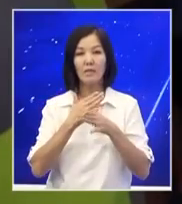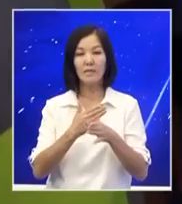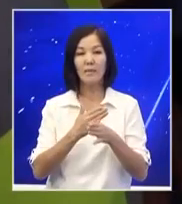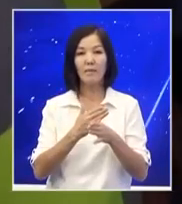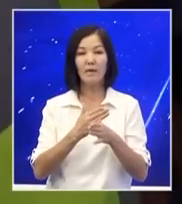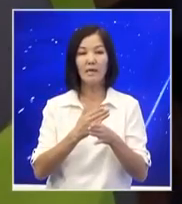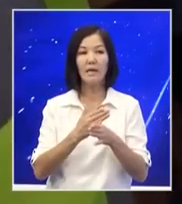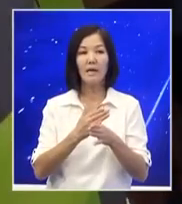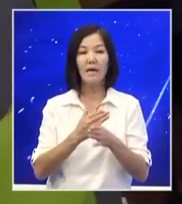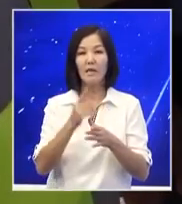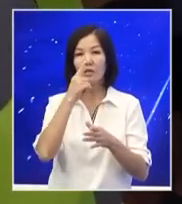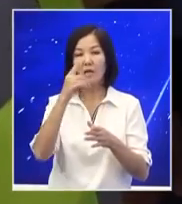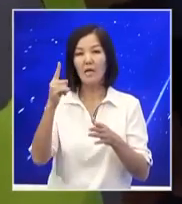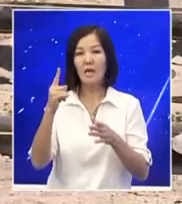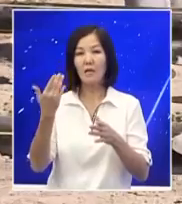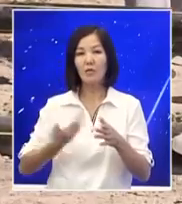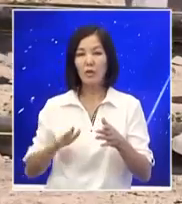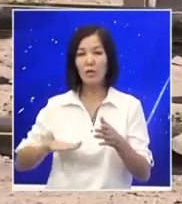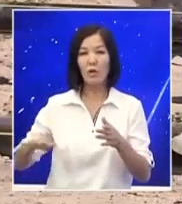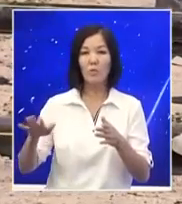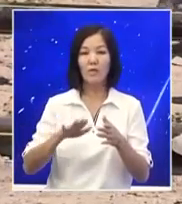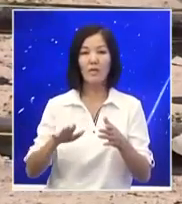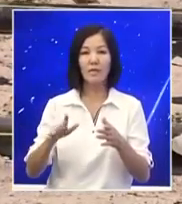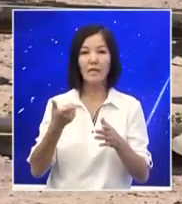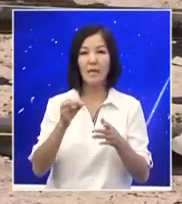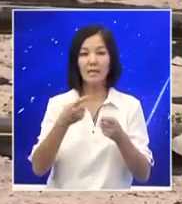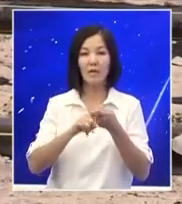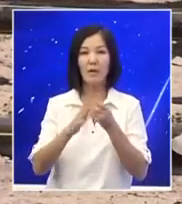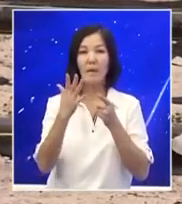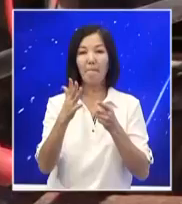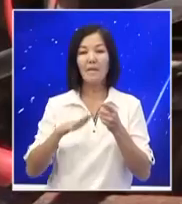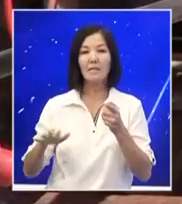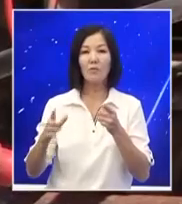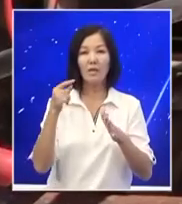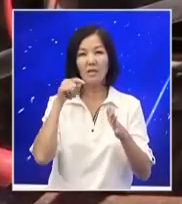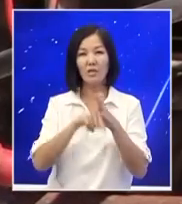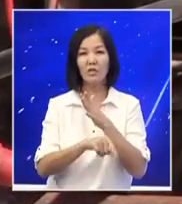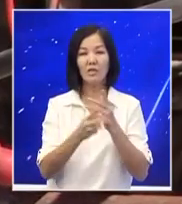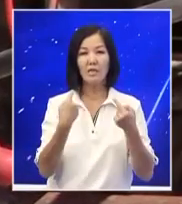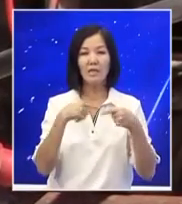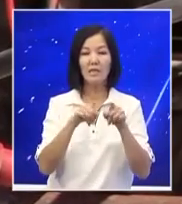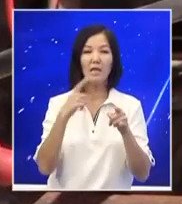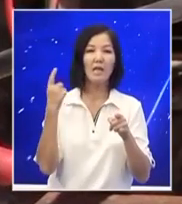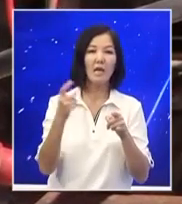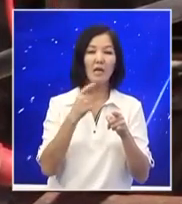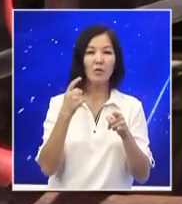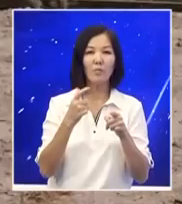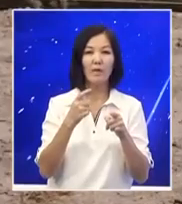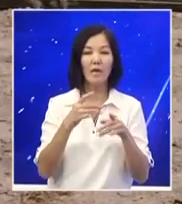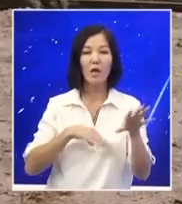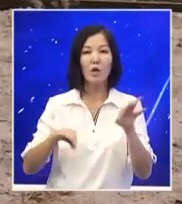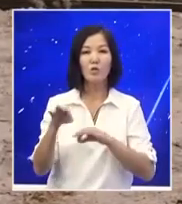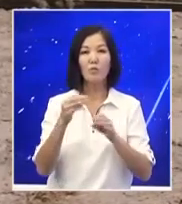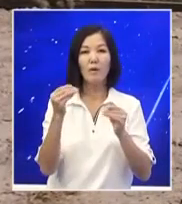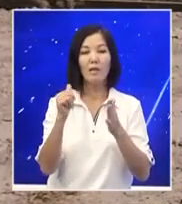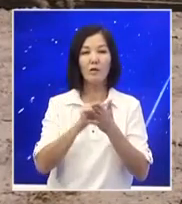Өркенет тартуынан Шалғай аудандарда құралақан қалмайды. Биыл қалған 5 аудан ішінде техникалық, экономикалық негіздеме мен жобалық